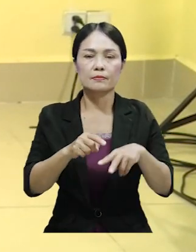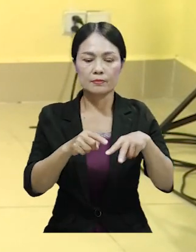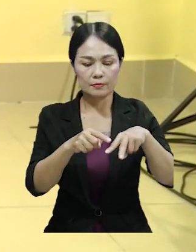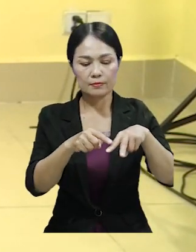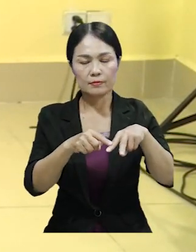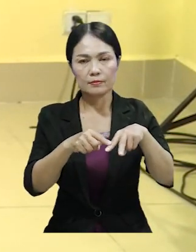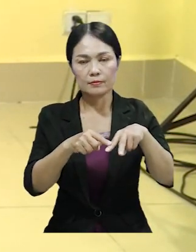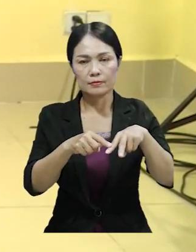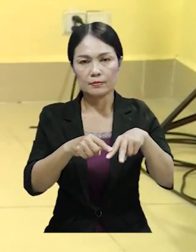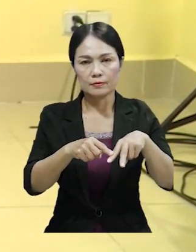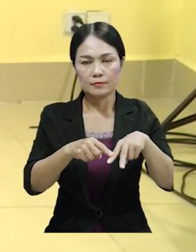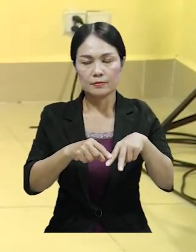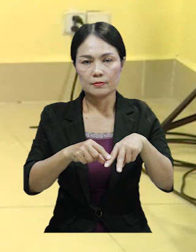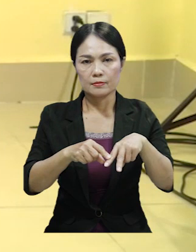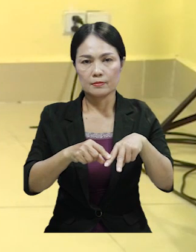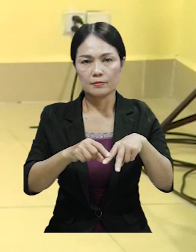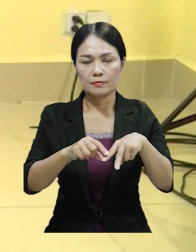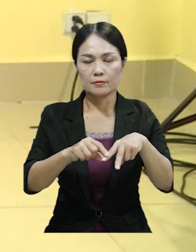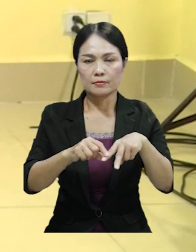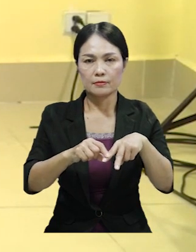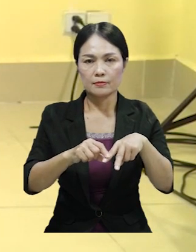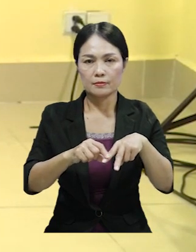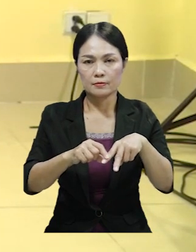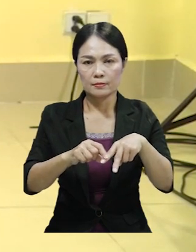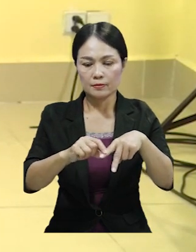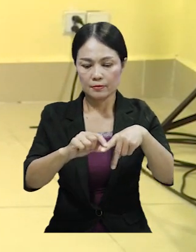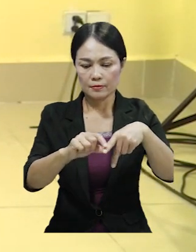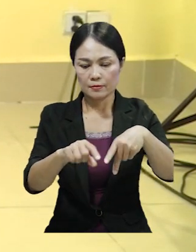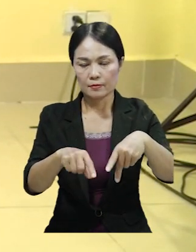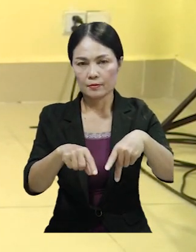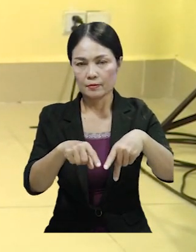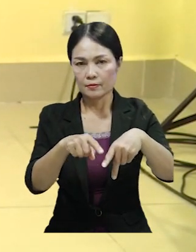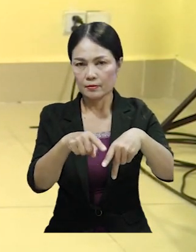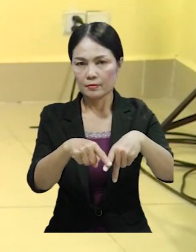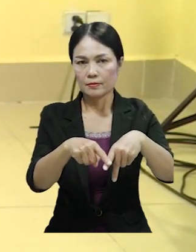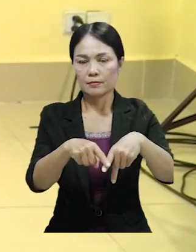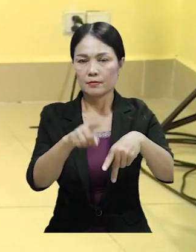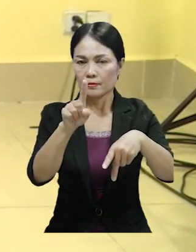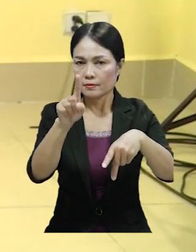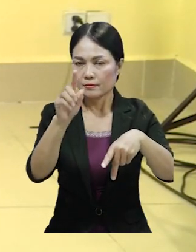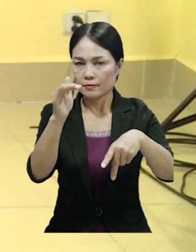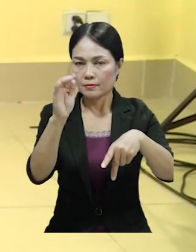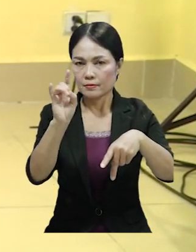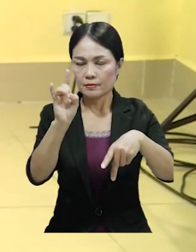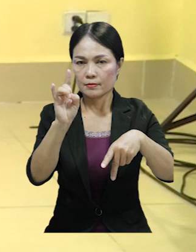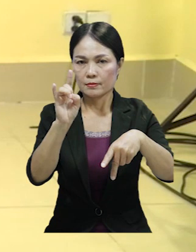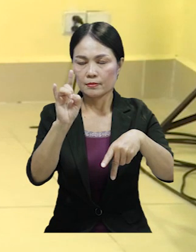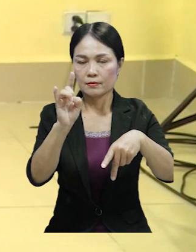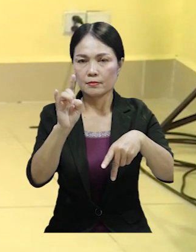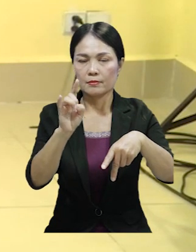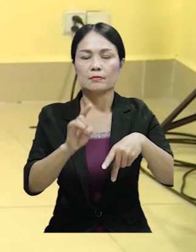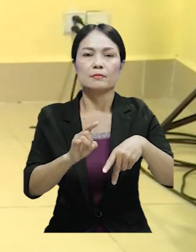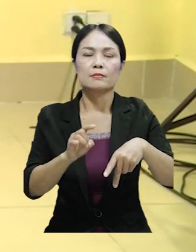ងស្ដាំទៅមុខជើងឆ្វេង1សង់ទីម៉ែត្រអញ្ចឹងលោកគ្រូឈានជើងស្ដាំទៅមុខជើងឆ្វេង1សង់ទីម៉ែត្រច